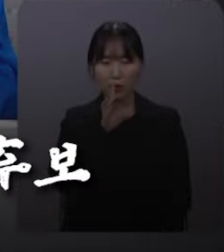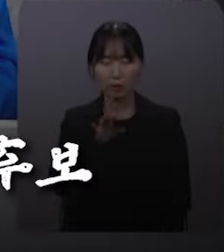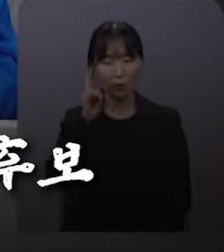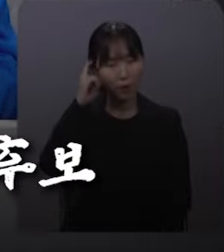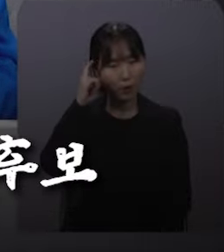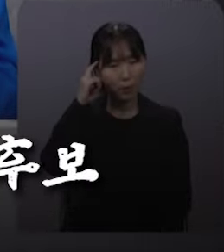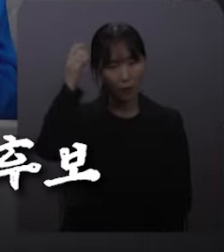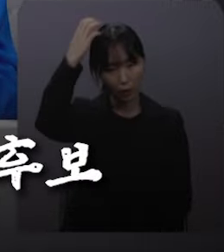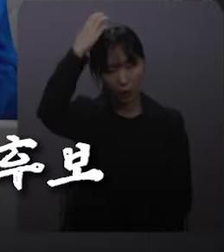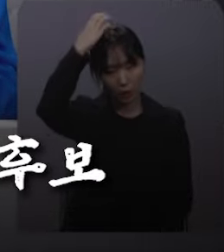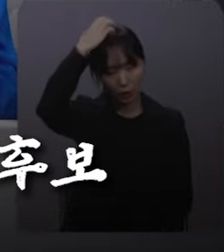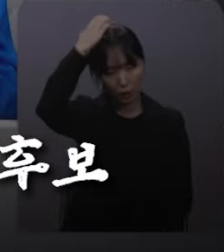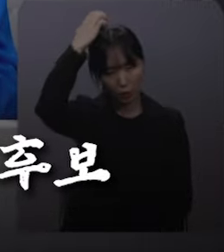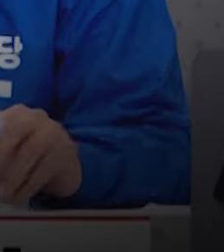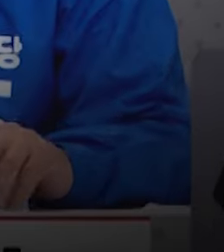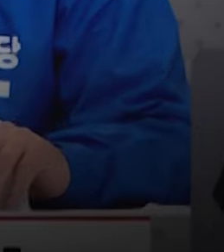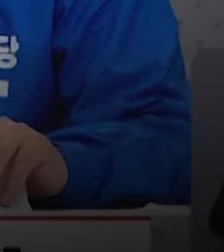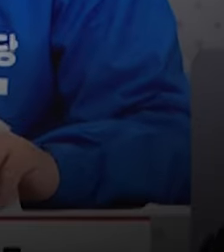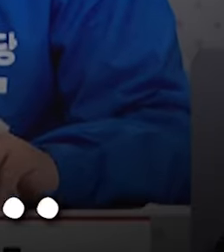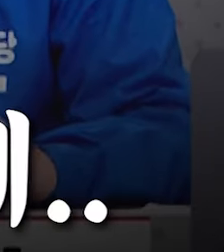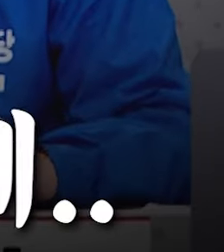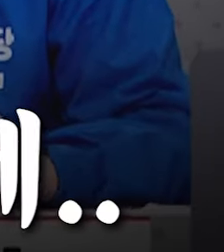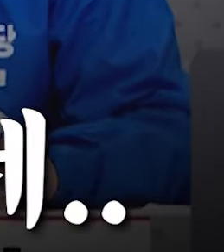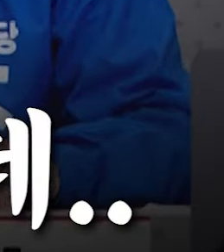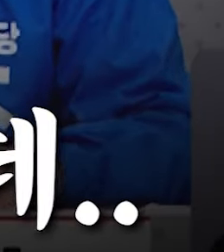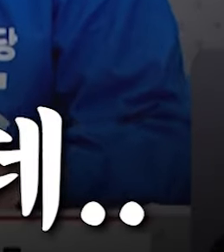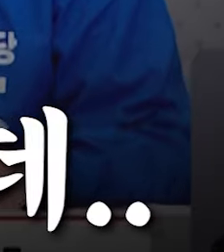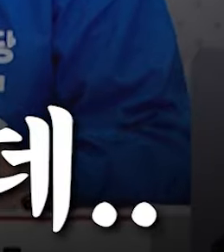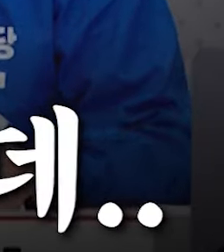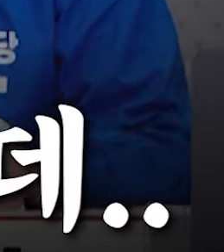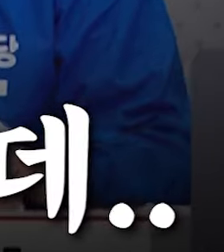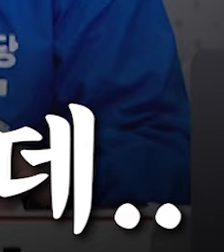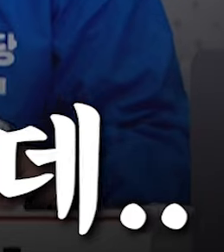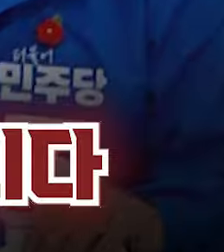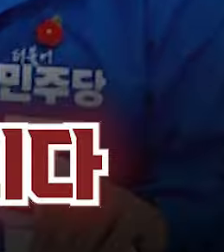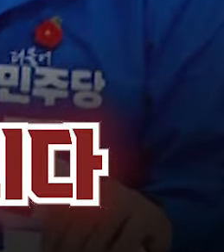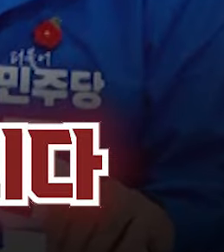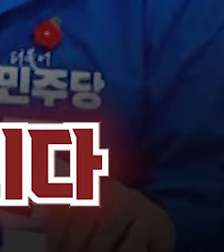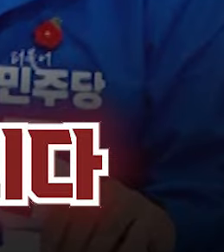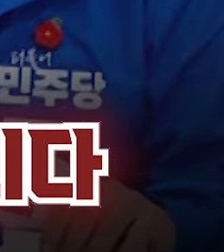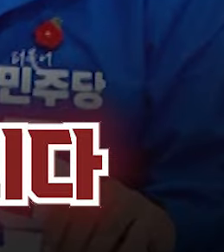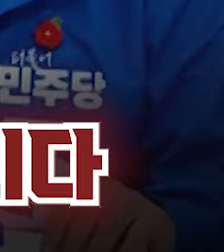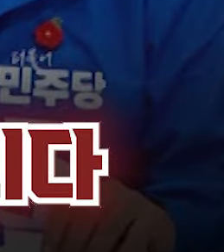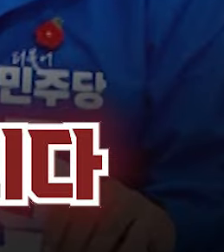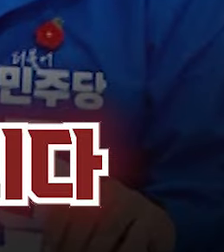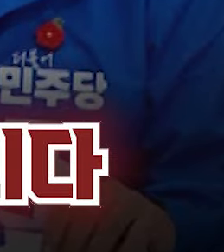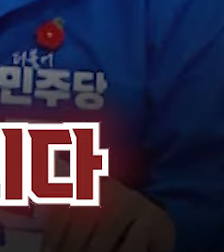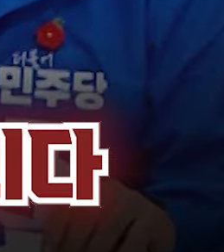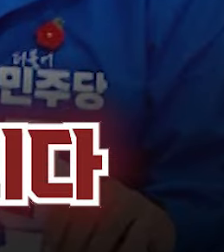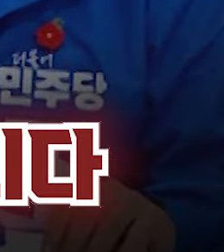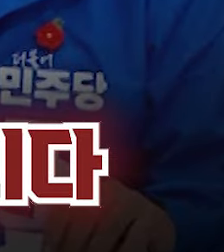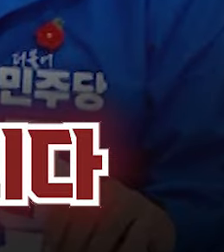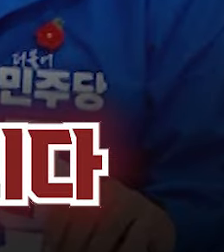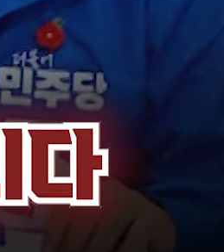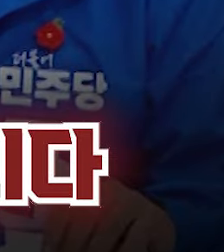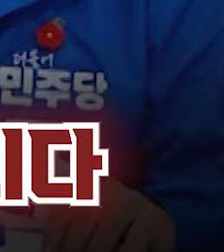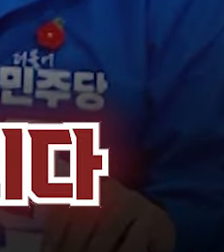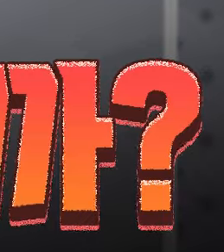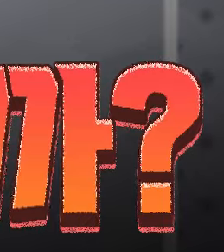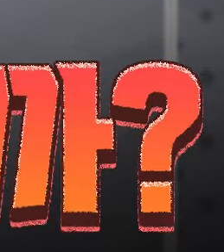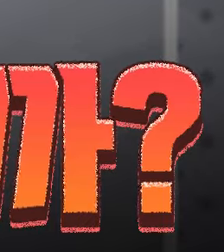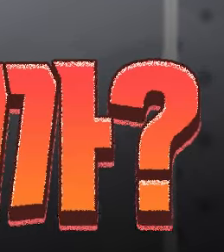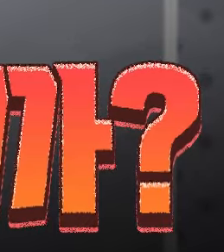영종신도 대교 평화대교 착공 넣으셨는데 착공 1이 2021년 1월인 조부께서 부장 부시장 심하신게